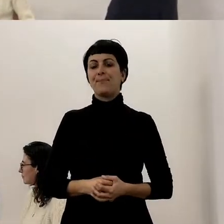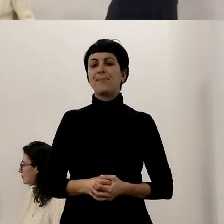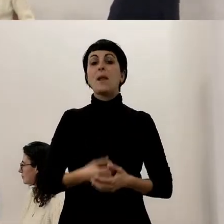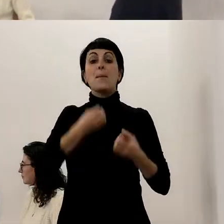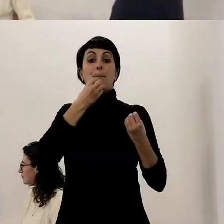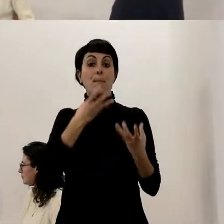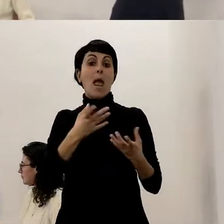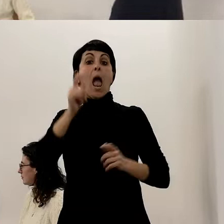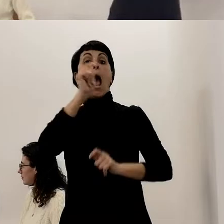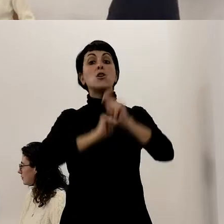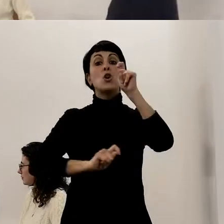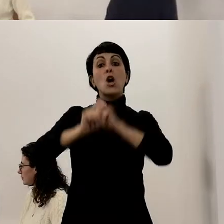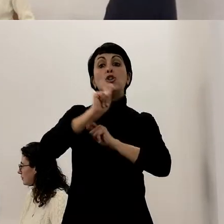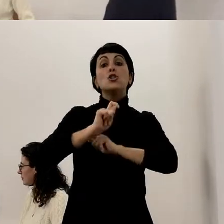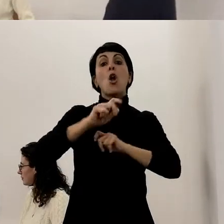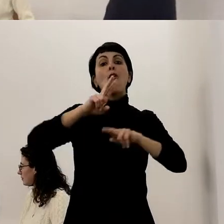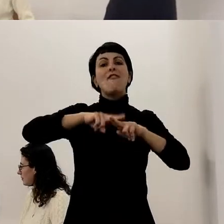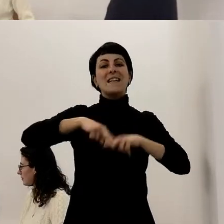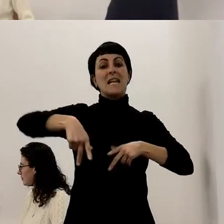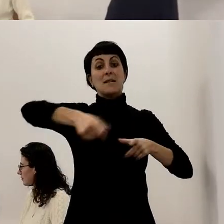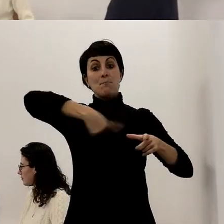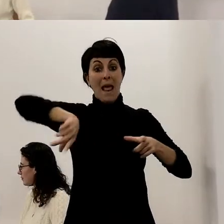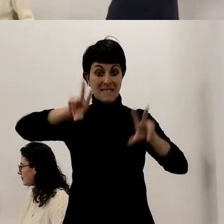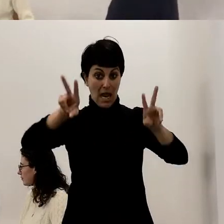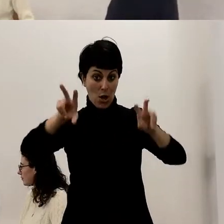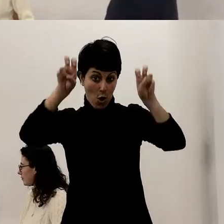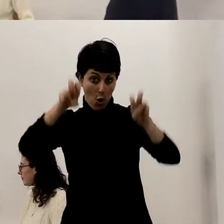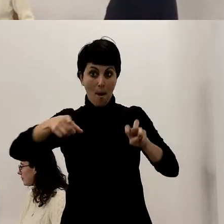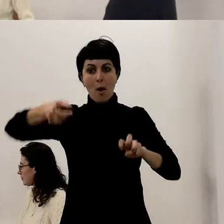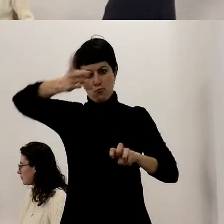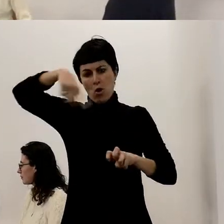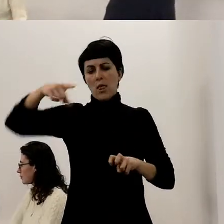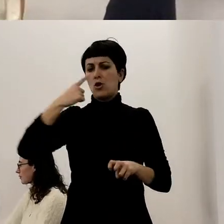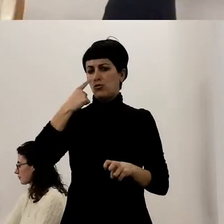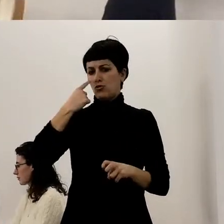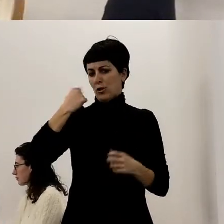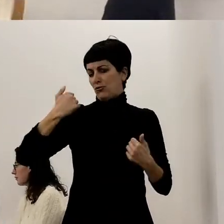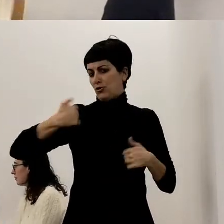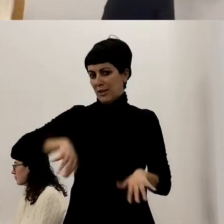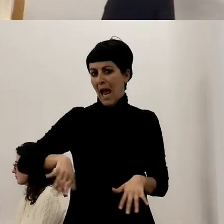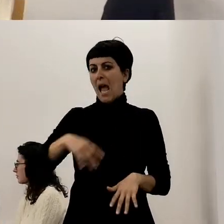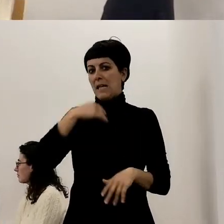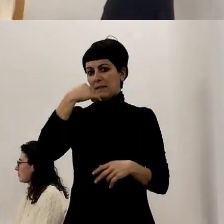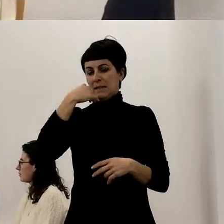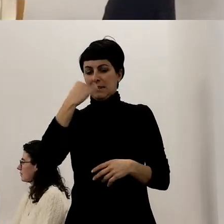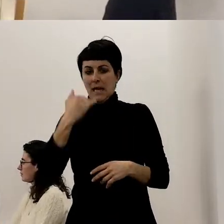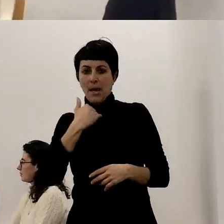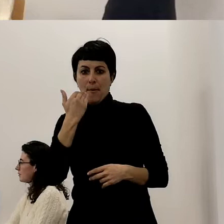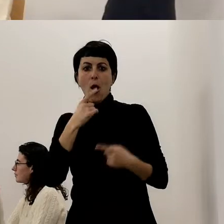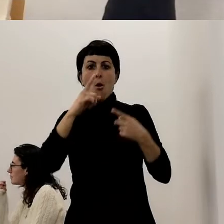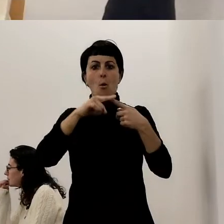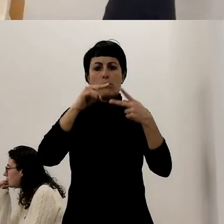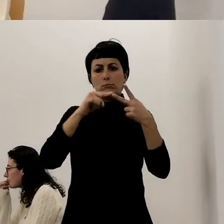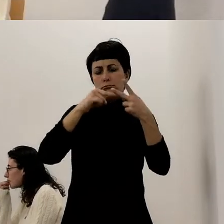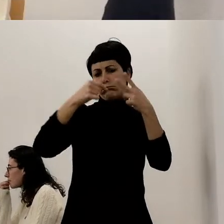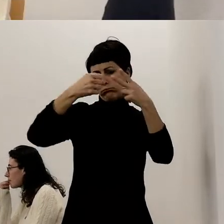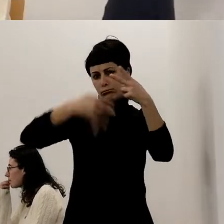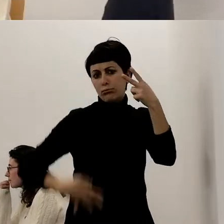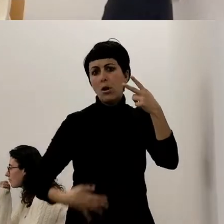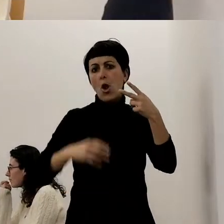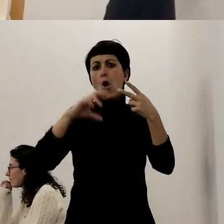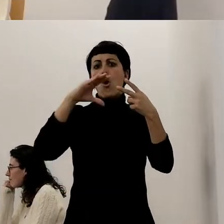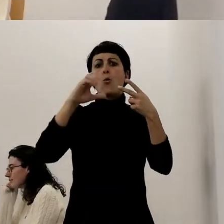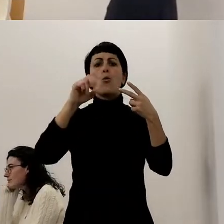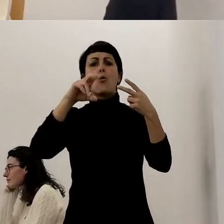Doncs a l'Associació de Festes de la Plaça Nova, que suposo que tothom coneix, que tenim el Roc i la Laia, el Roc i la Laieta, en el